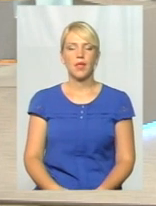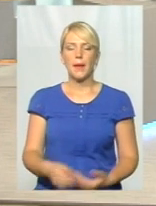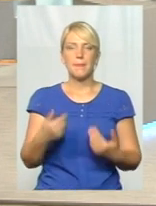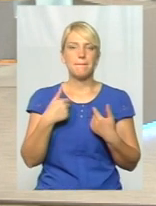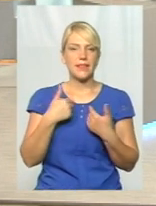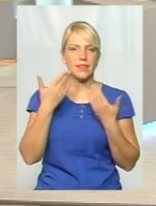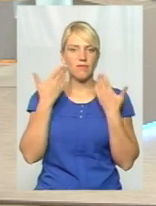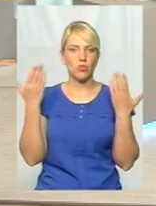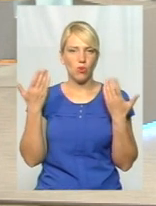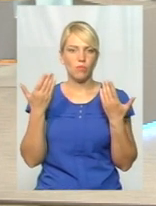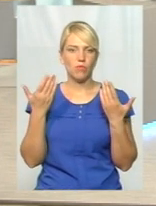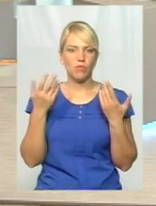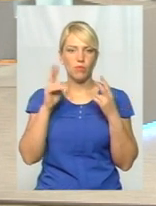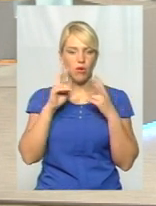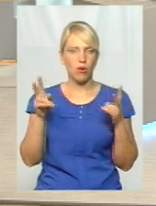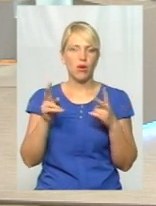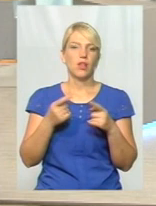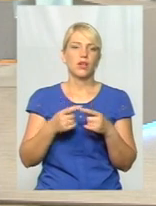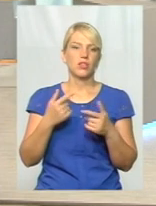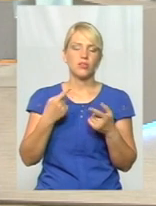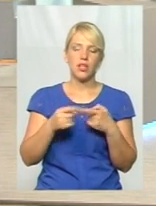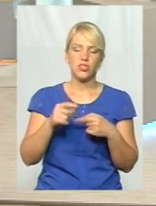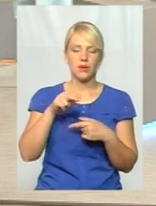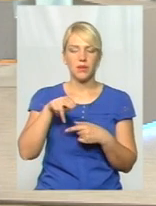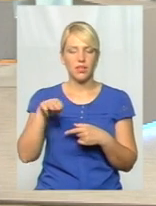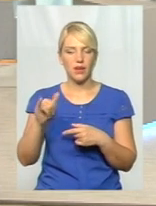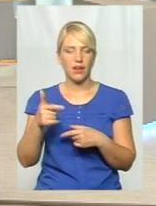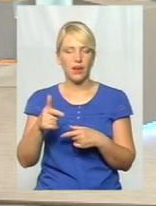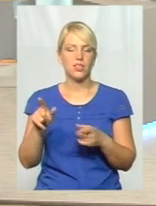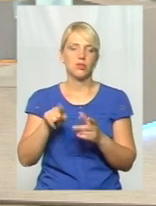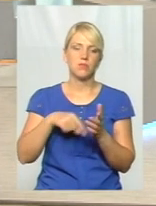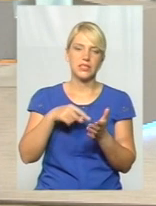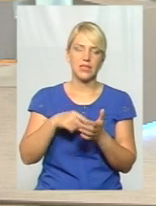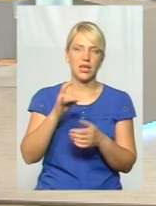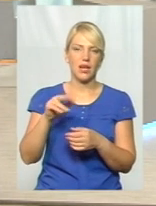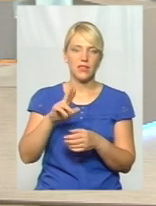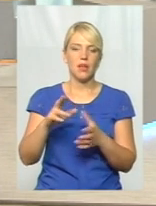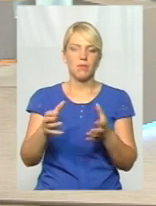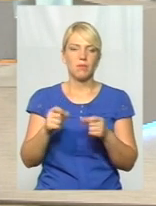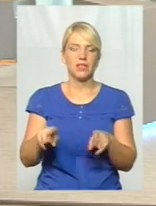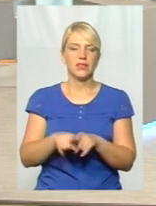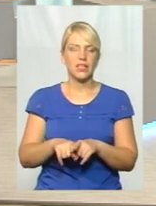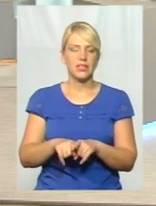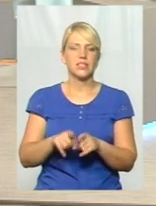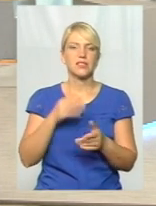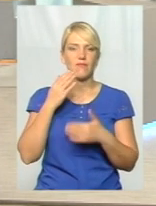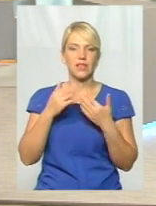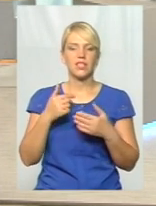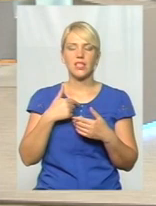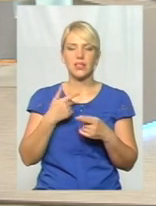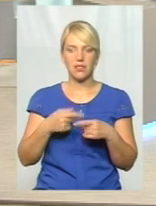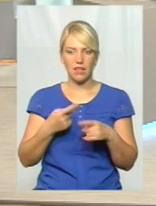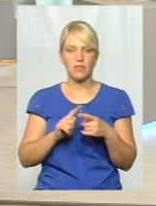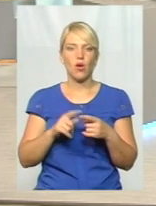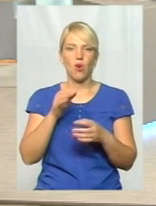щоб в інші ОТГ чи міські ради приймали такі звернення, хоча ця тема обговорюється. Мені відомо і